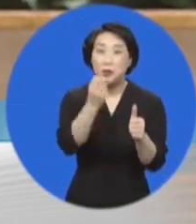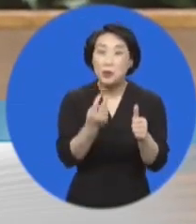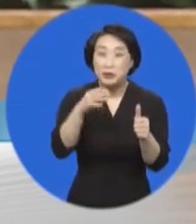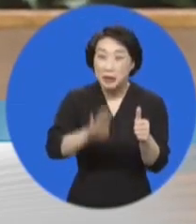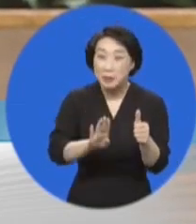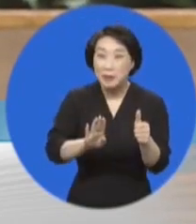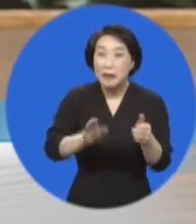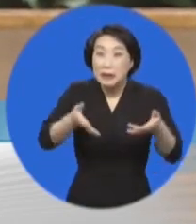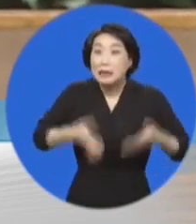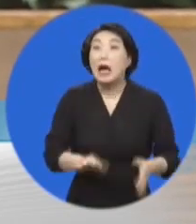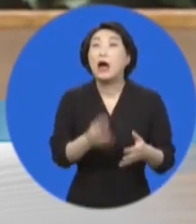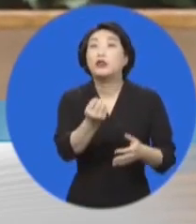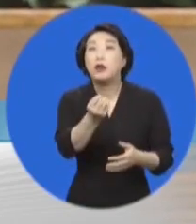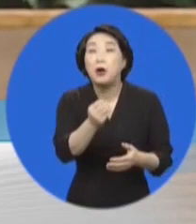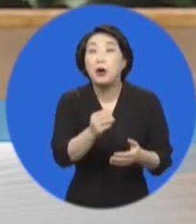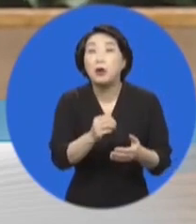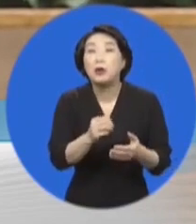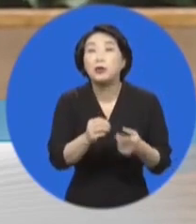몇 번?